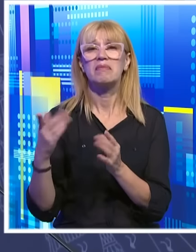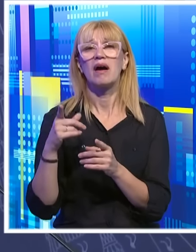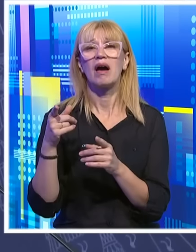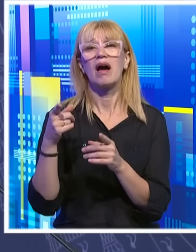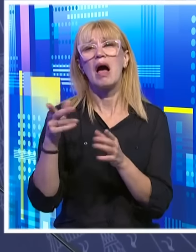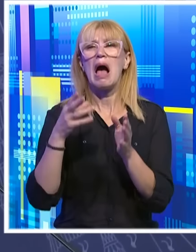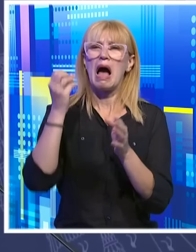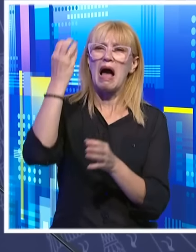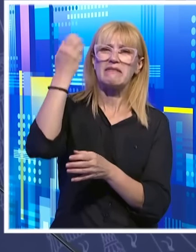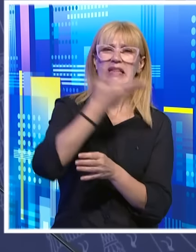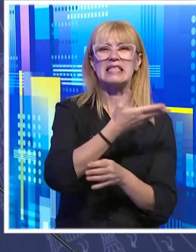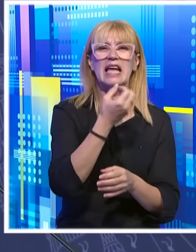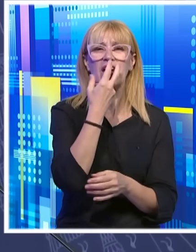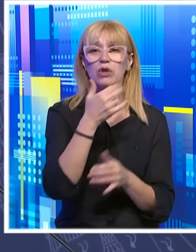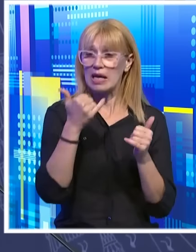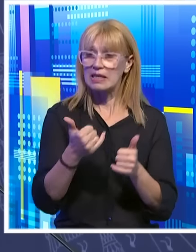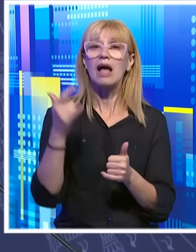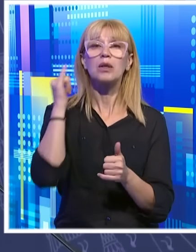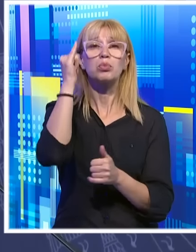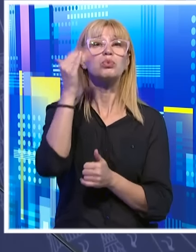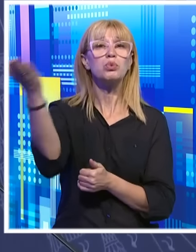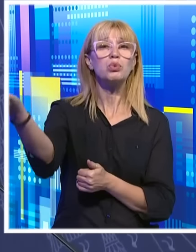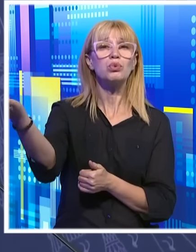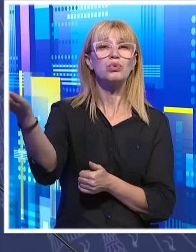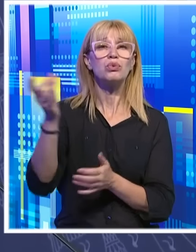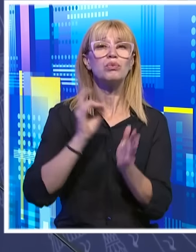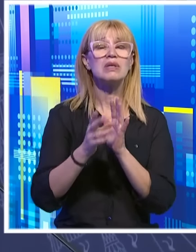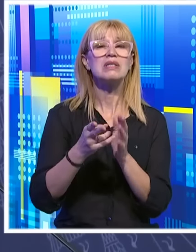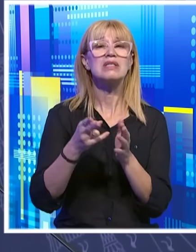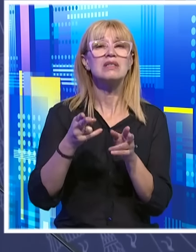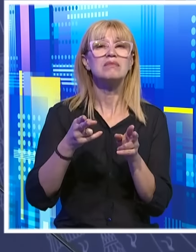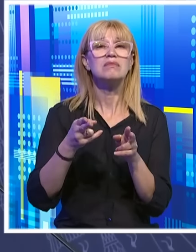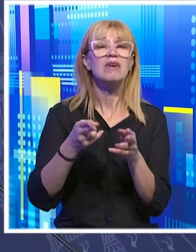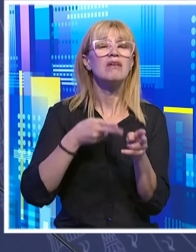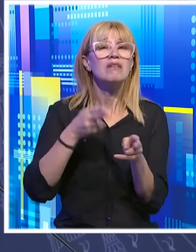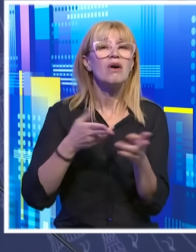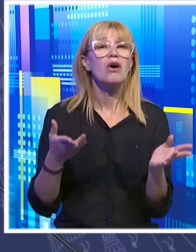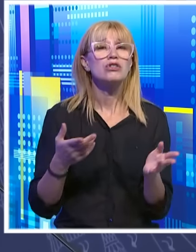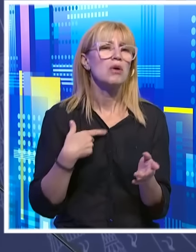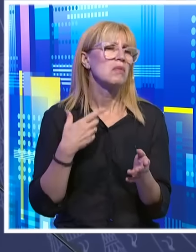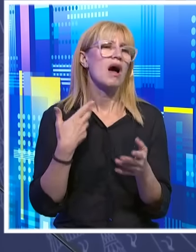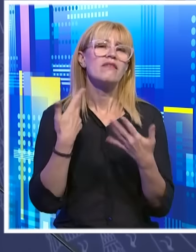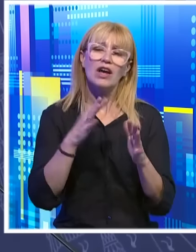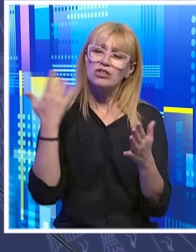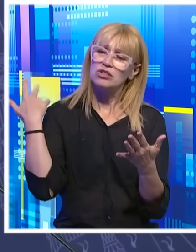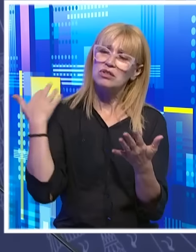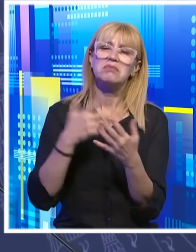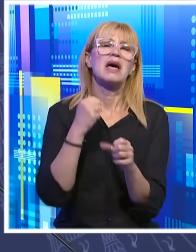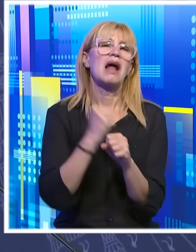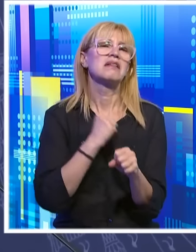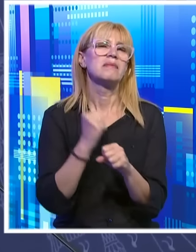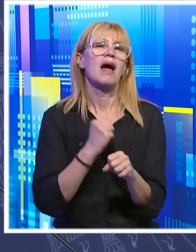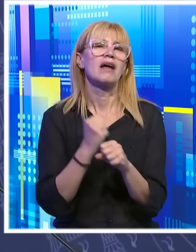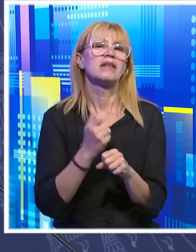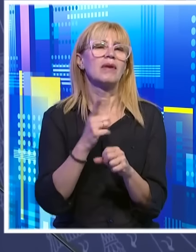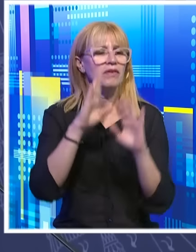tim brzim prugama. I za mene ostaju dela, tim delima se ponosim, koncentrisan sam i fokusiran na dela, a ne na